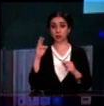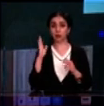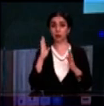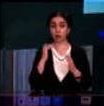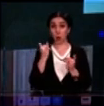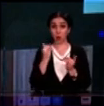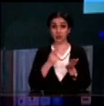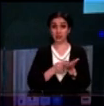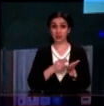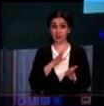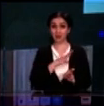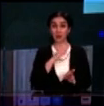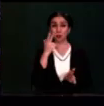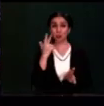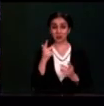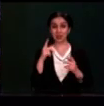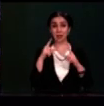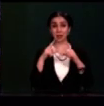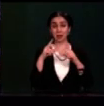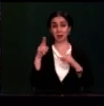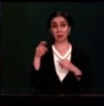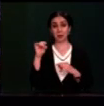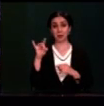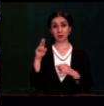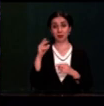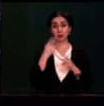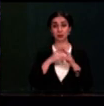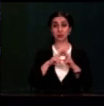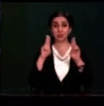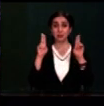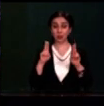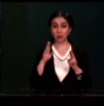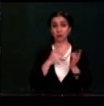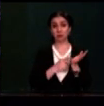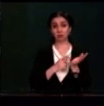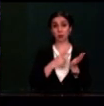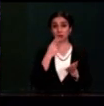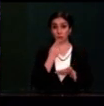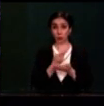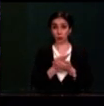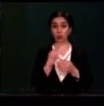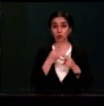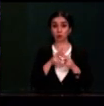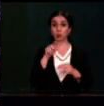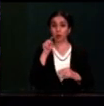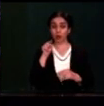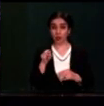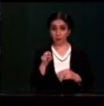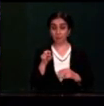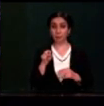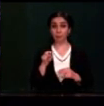hozirgina isbot qilgan uch perpendikular haqidagi teoremamizning isbotiga ko'ra bu ham,